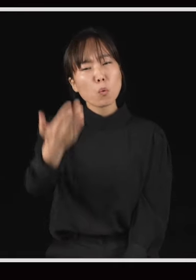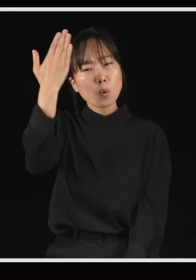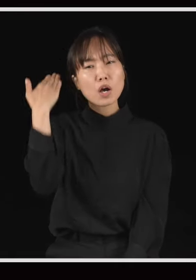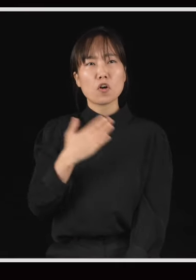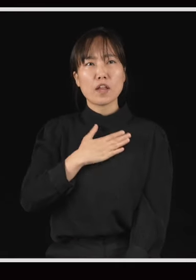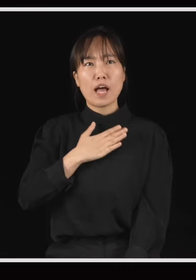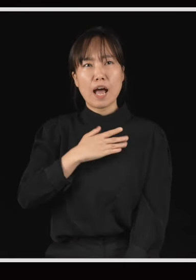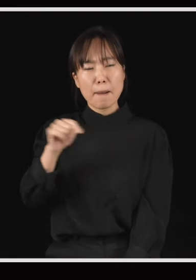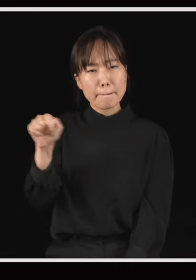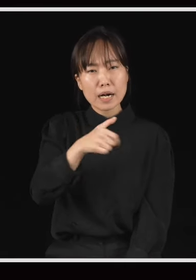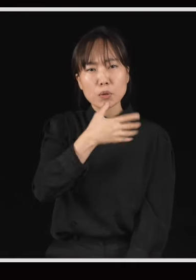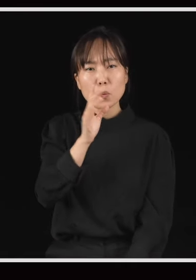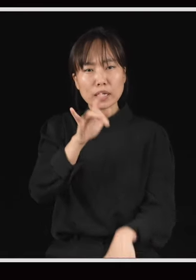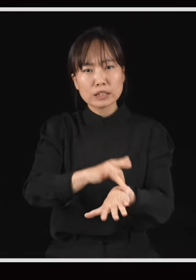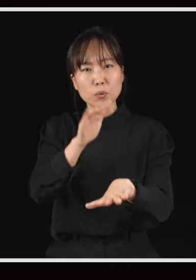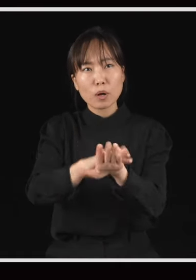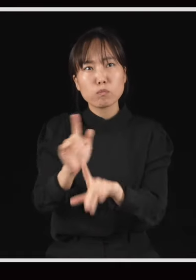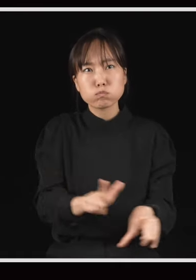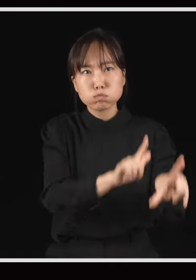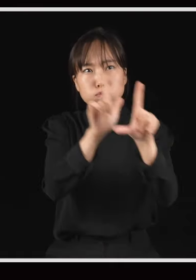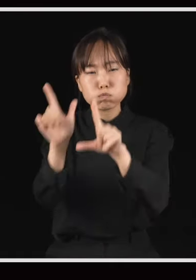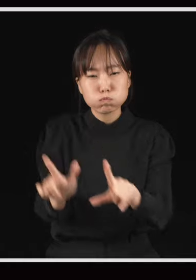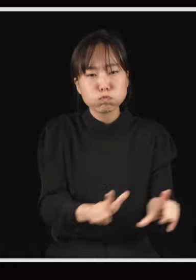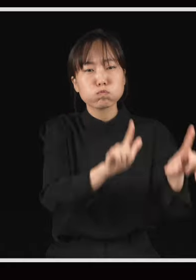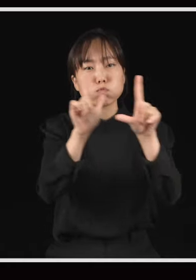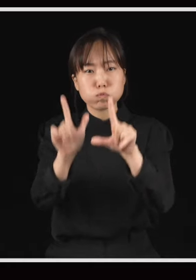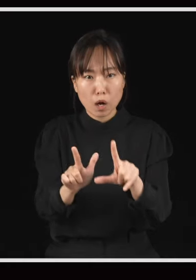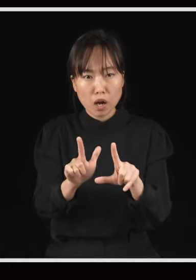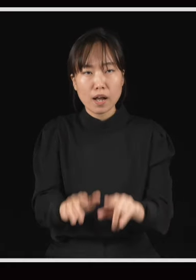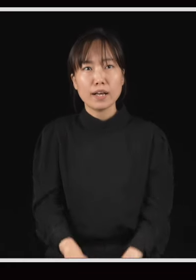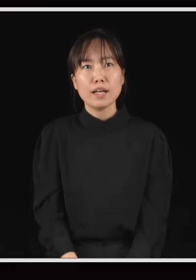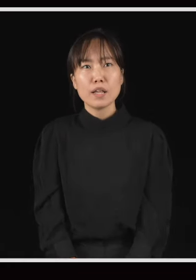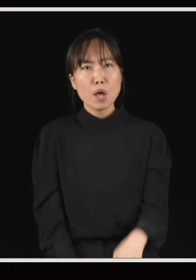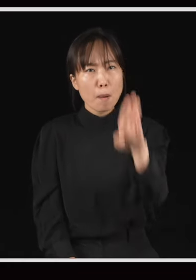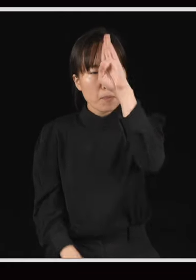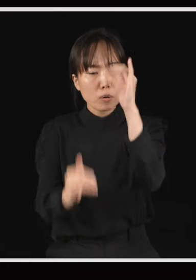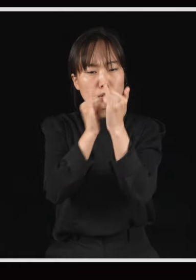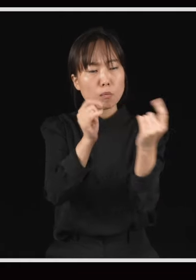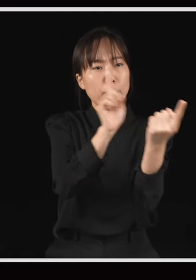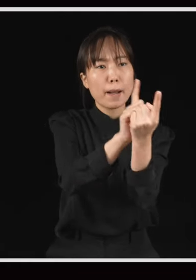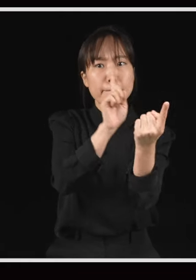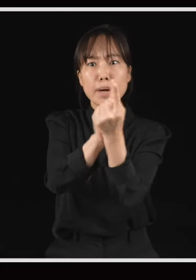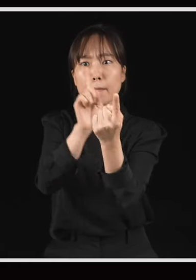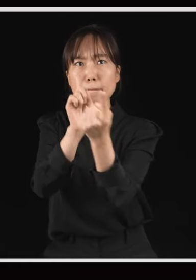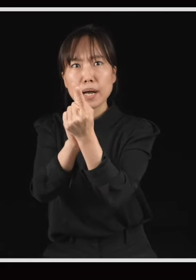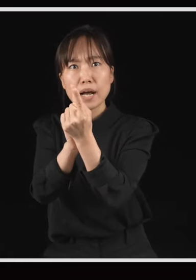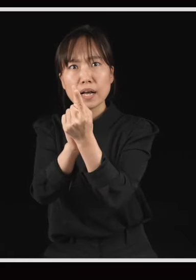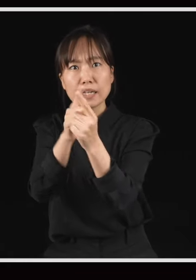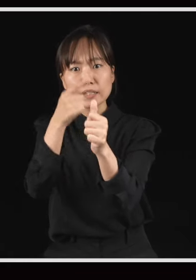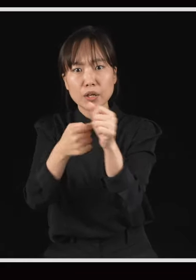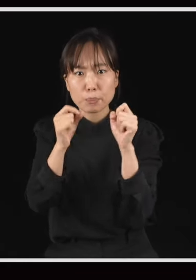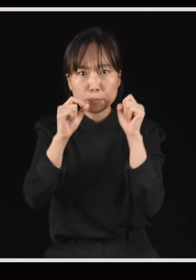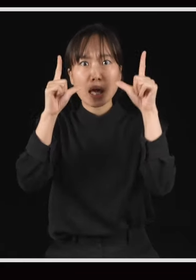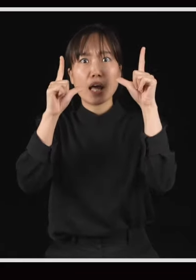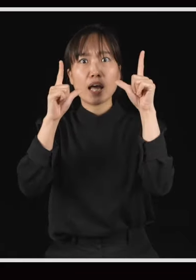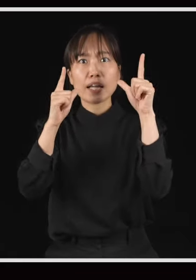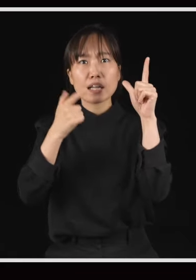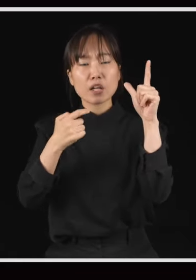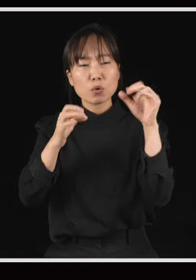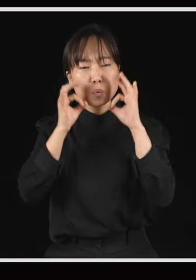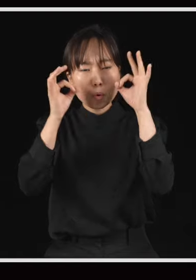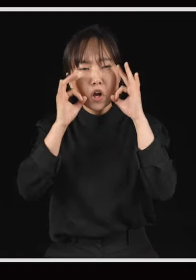되게 굉장한 가속노화를 스스로한테 막 이렇게 가하고 있었던 사람인데 제가 환자를 보면서 이런 것들을 깨닫고 스스로 하니까